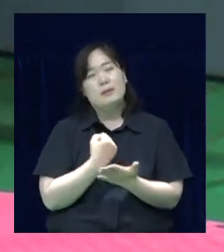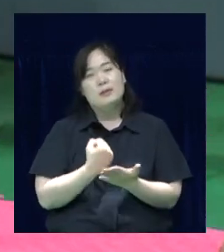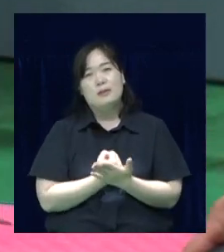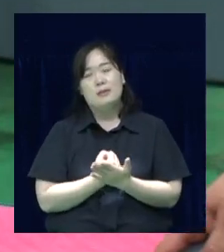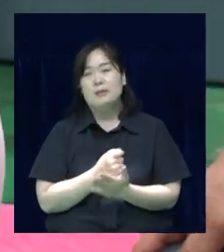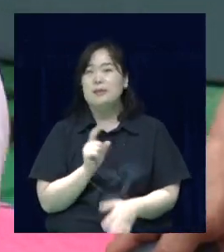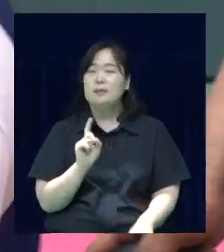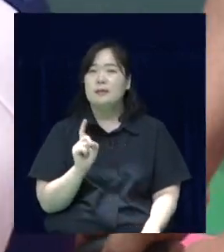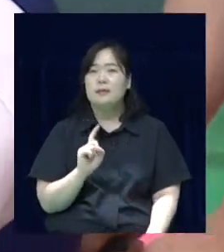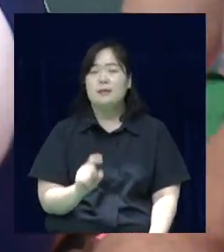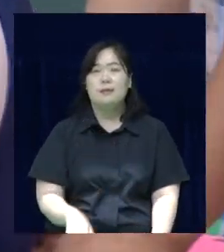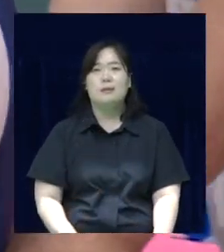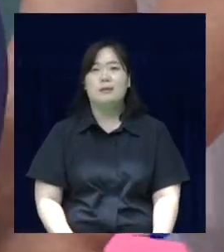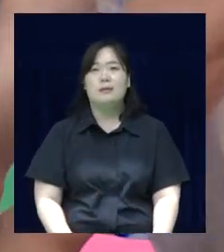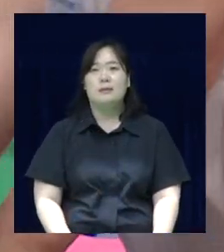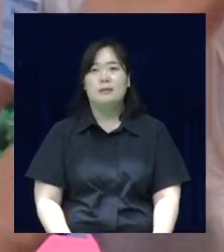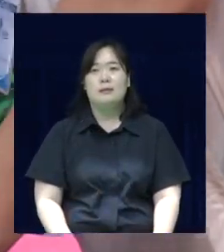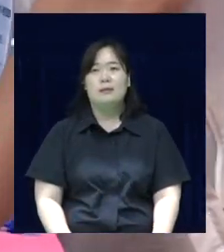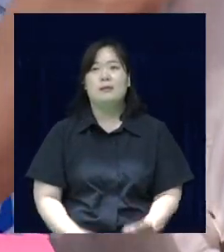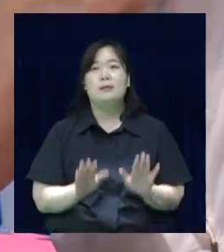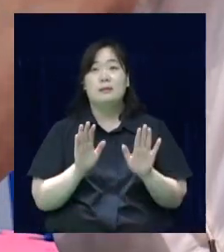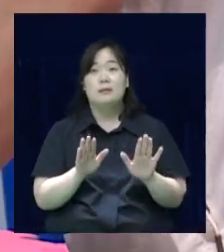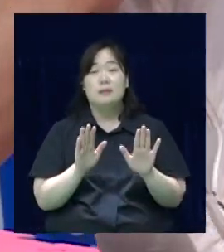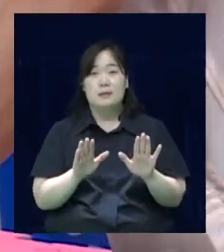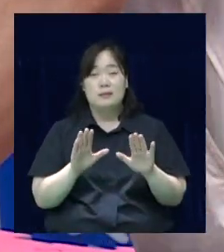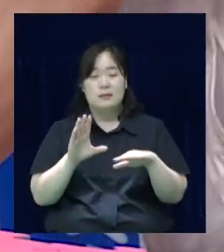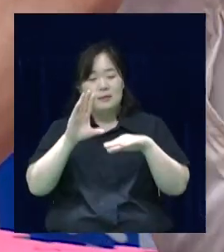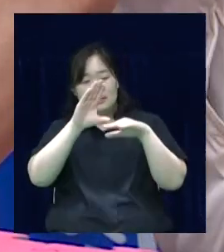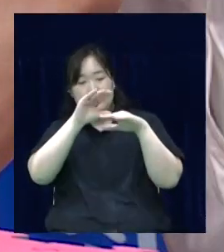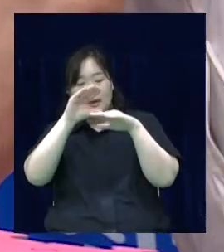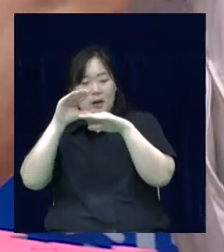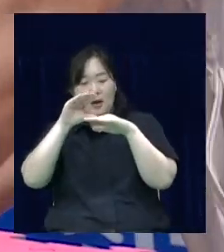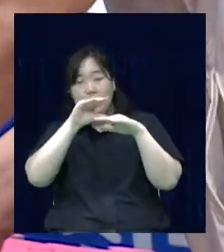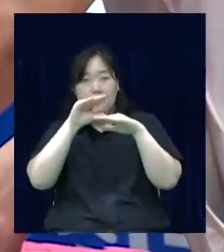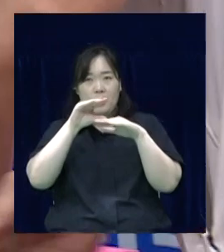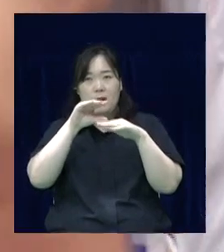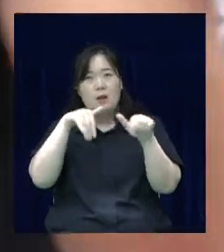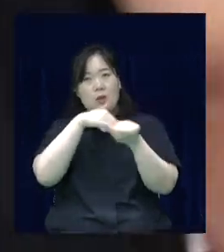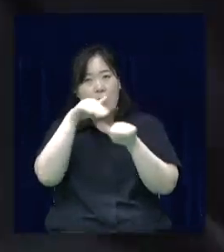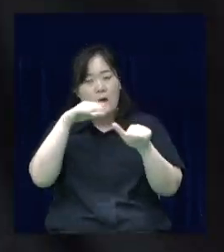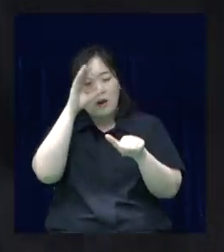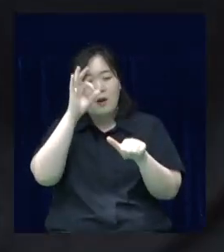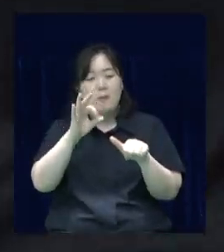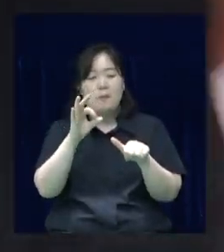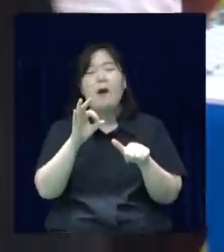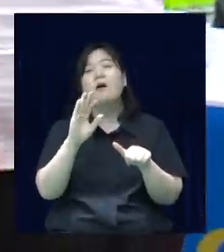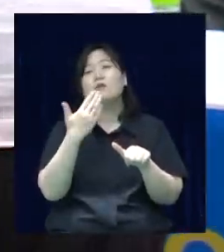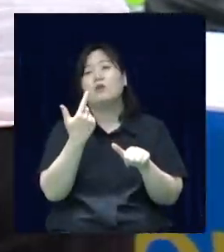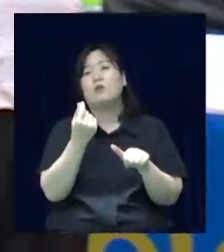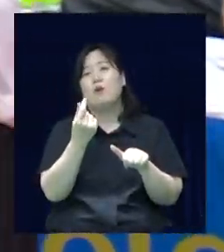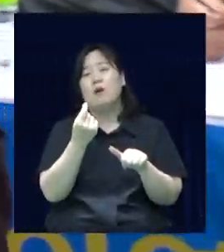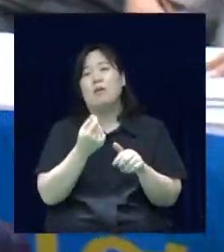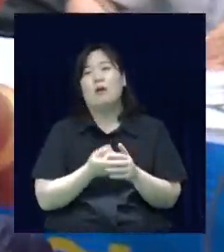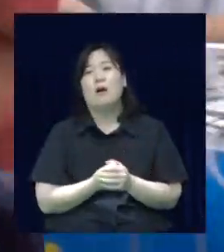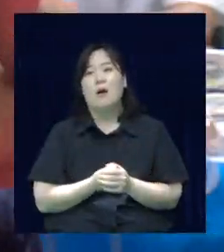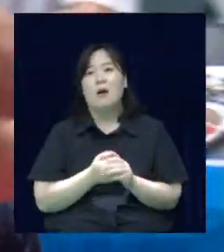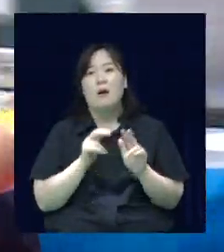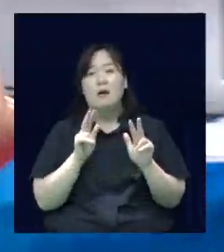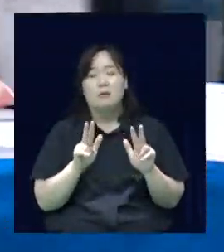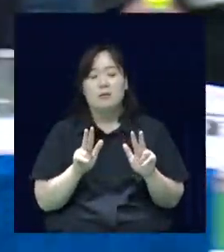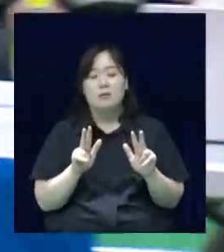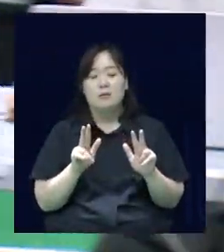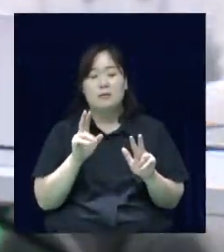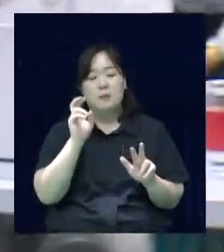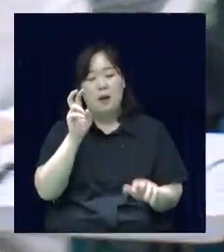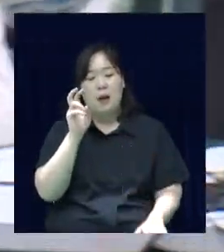있었을까요? 지금 사실은 이 카메라 상으로는 거의 네. 뭐 이렇게 결점이 잘 안 보였는데 지금 가까이에서